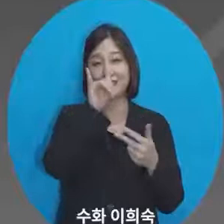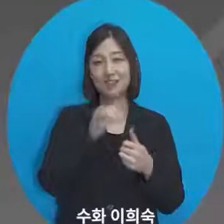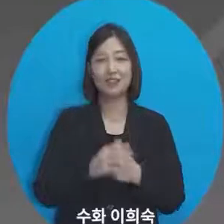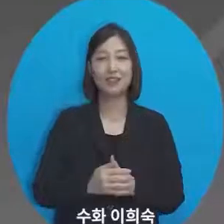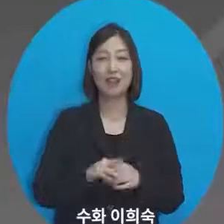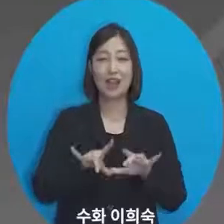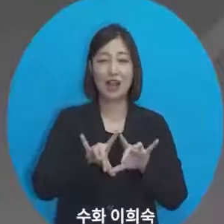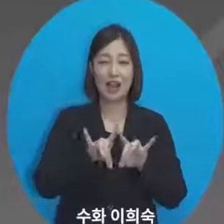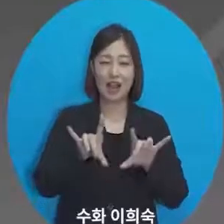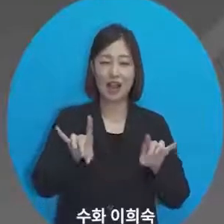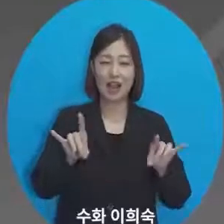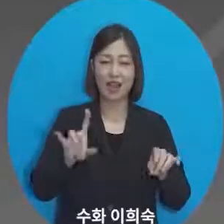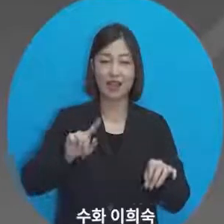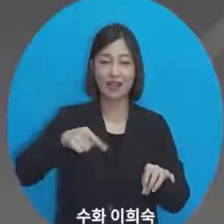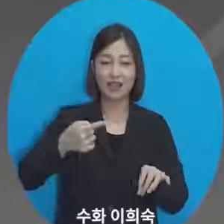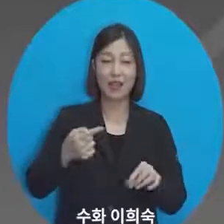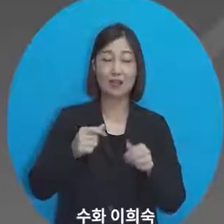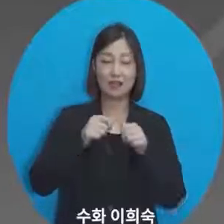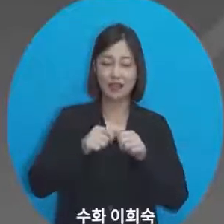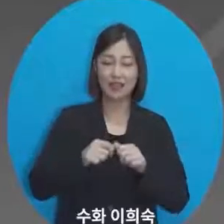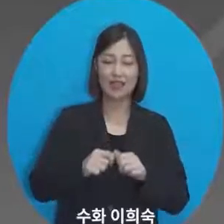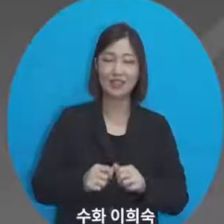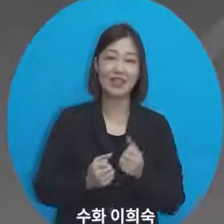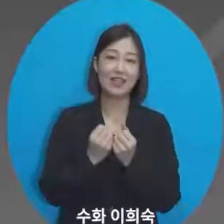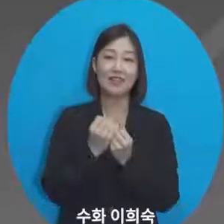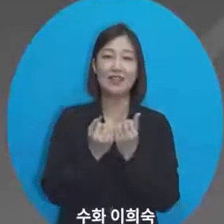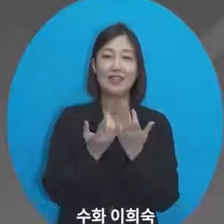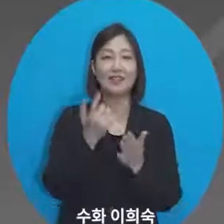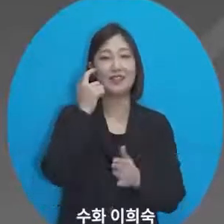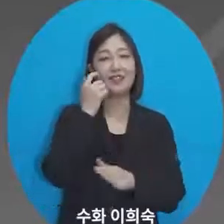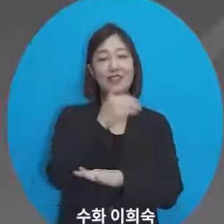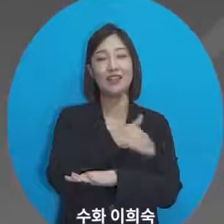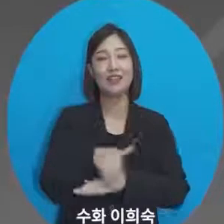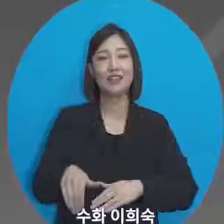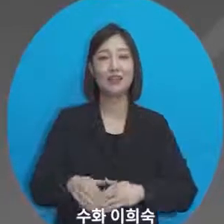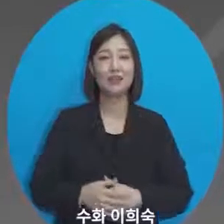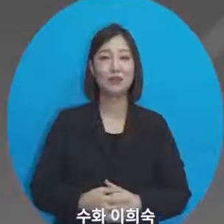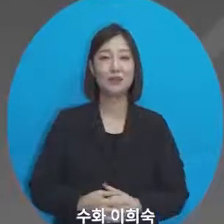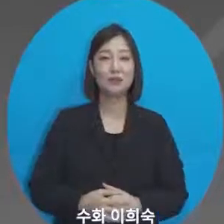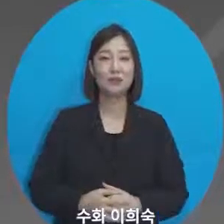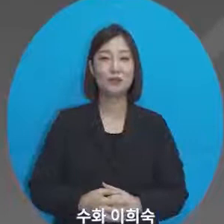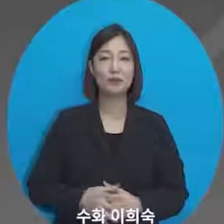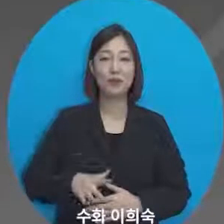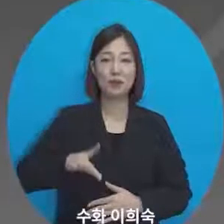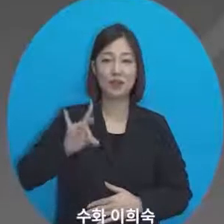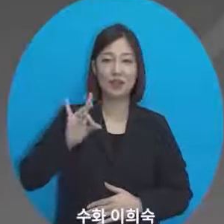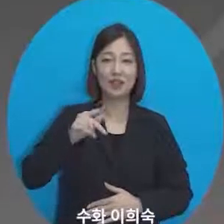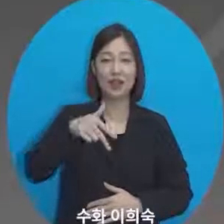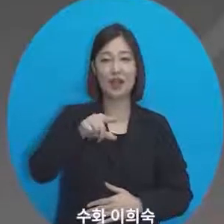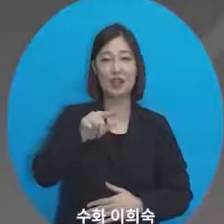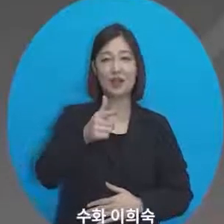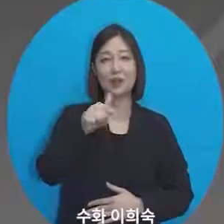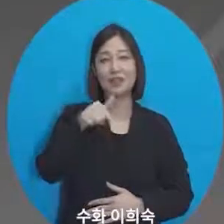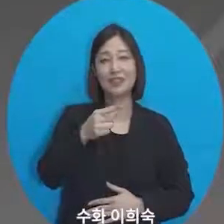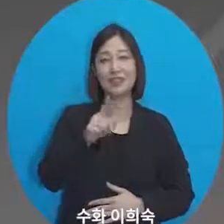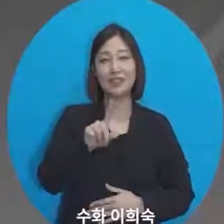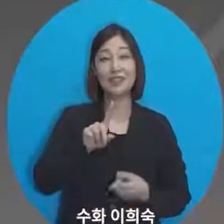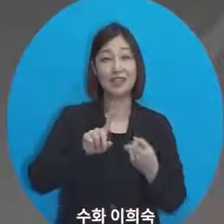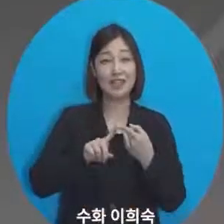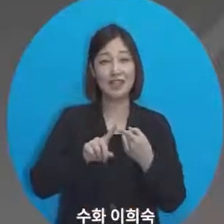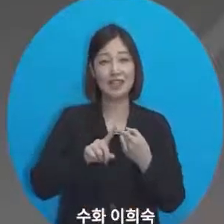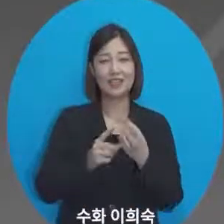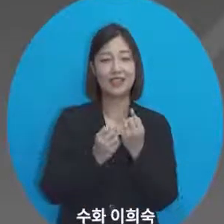이 각각은 다음 슬라이드에서부터 다시 한번 말씀을 드리도록 하겠습니다. 먼저 접근 이동 경로상의 단차